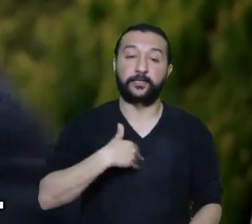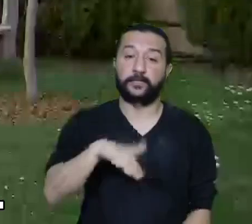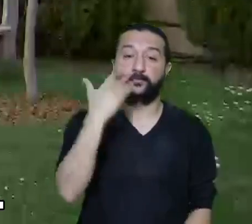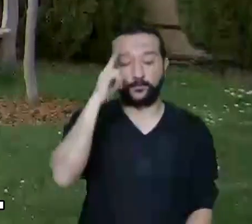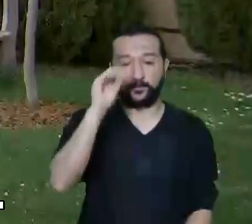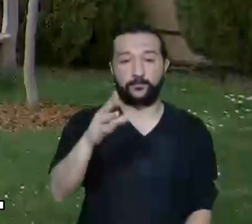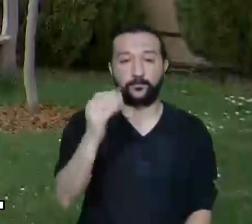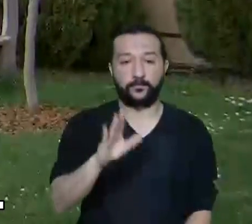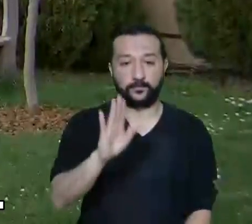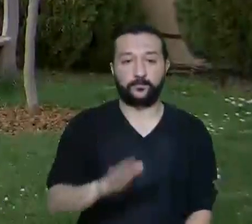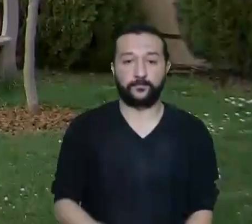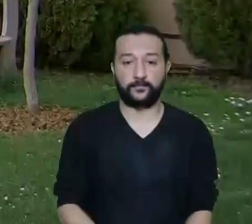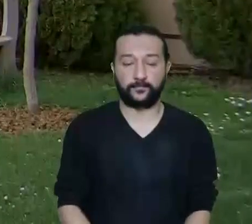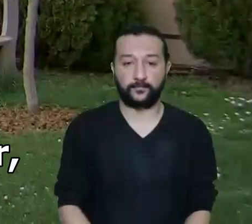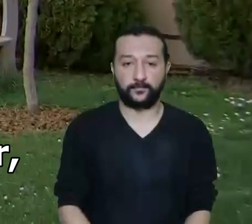kaçıyorum Veysel.